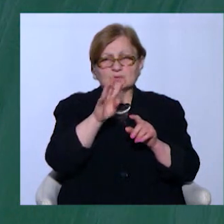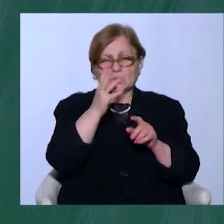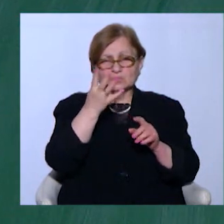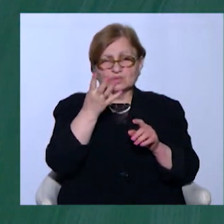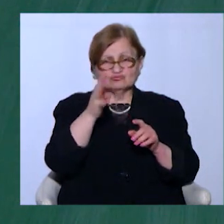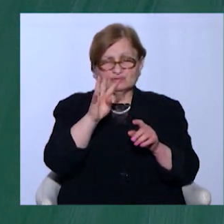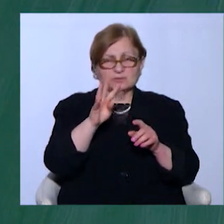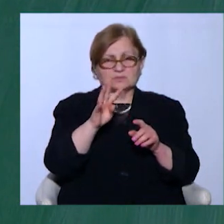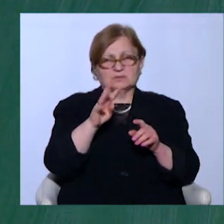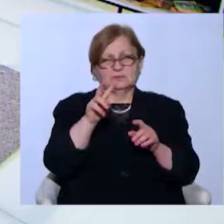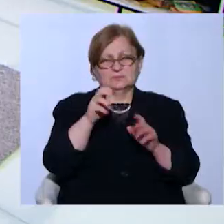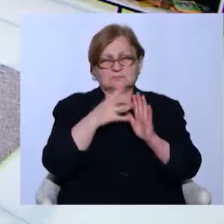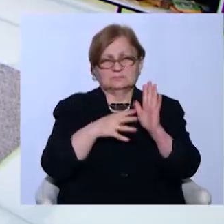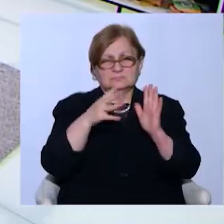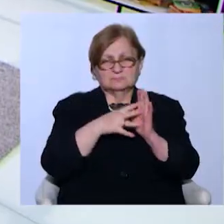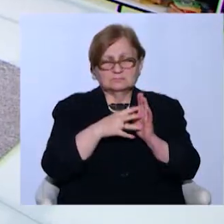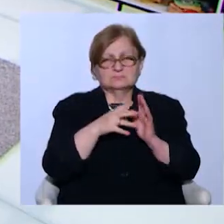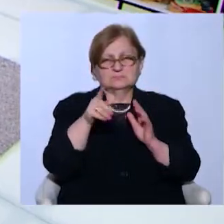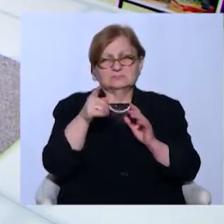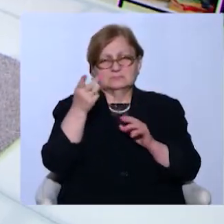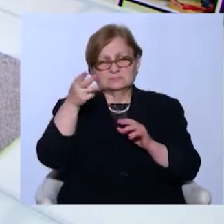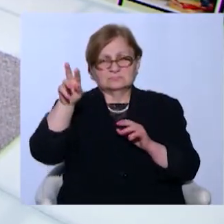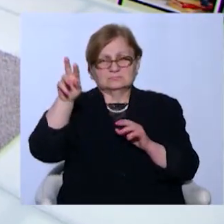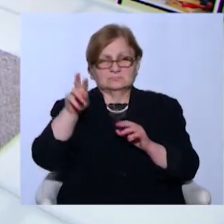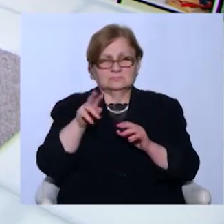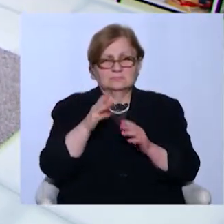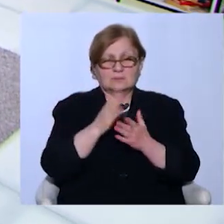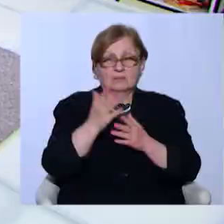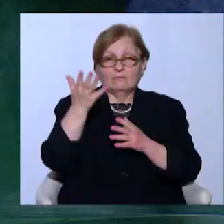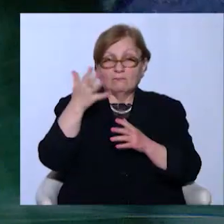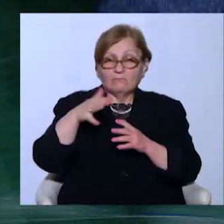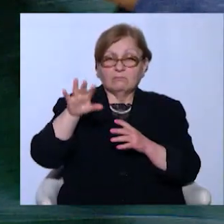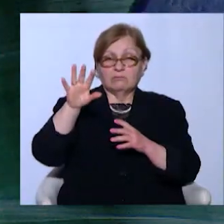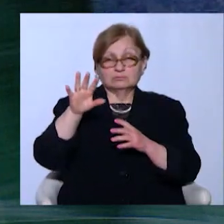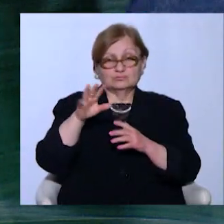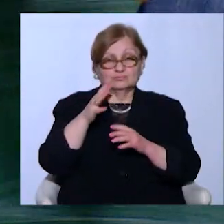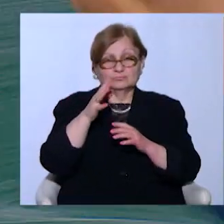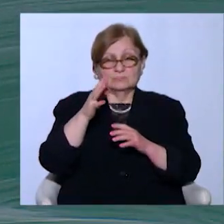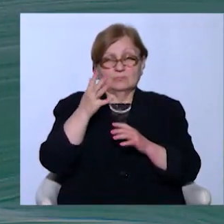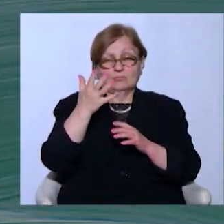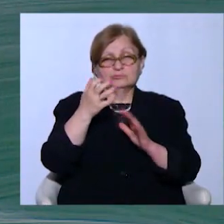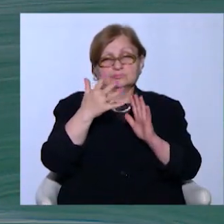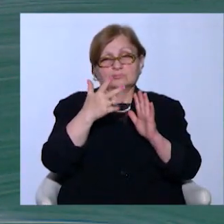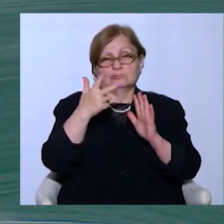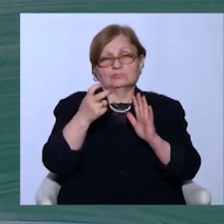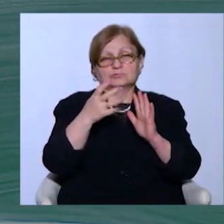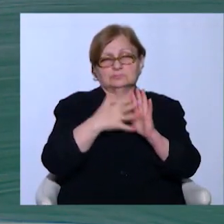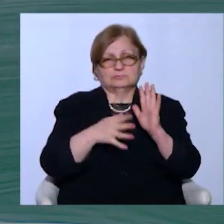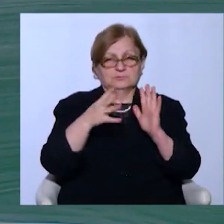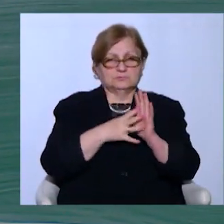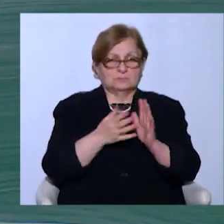1-ჯერ და 4-ჯერ აღებული 299 კვადრატი კი არის 5-ჯერ 299.